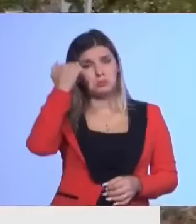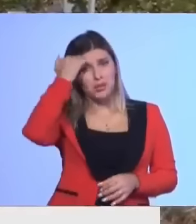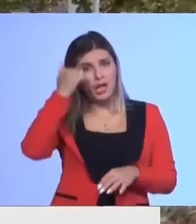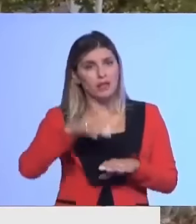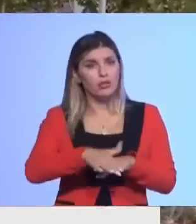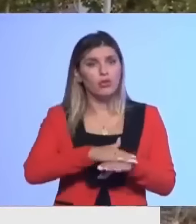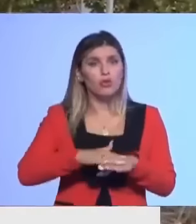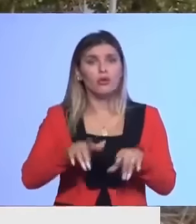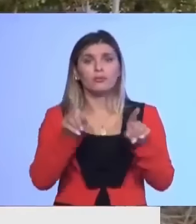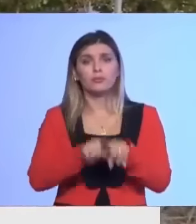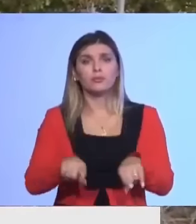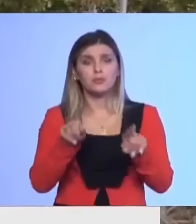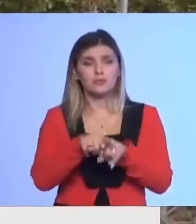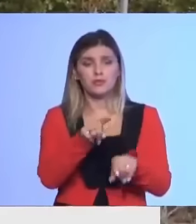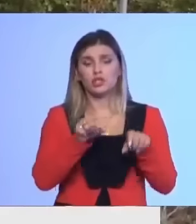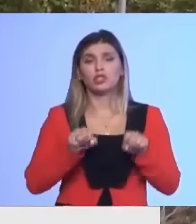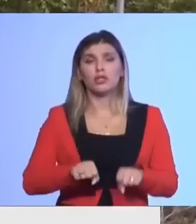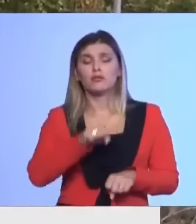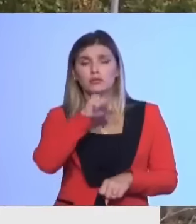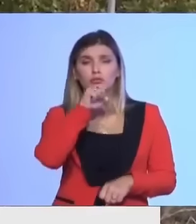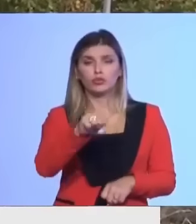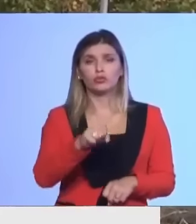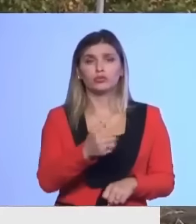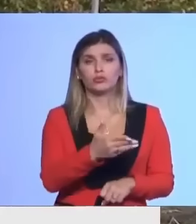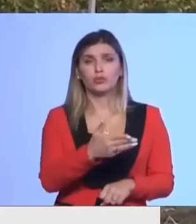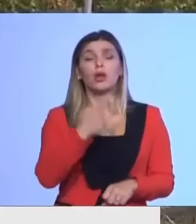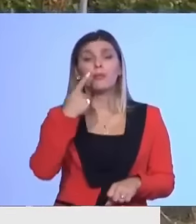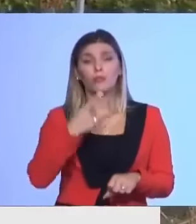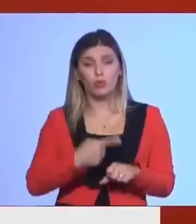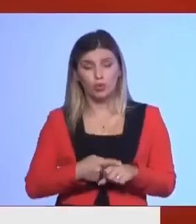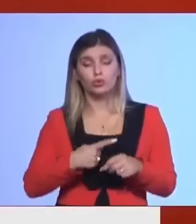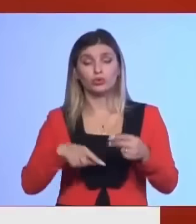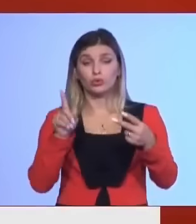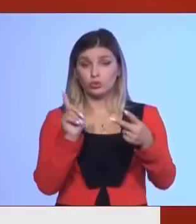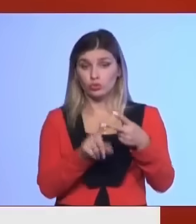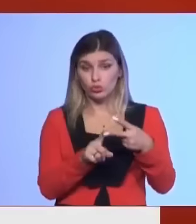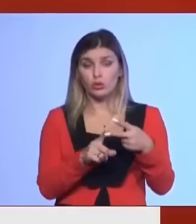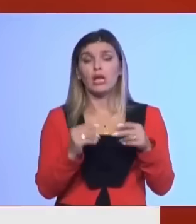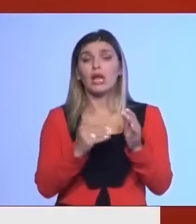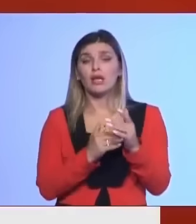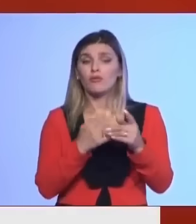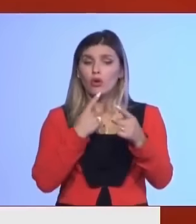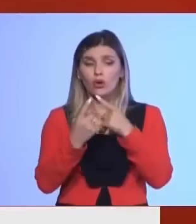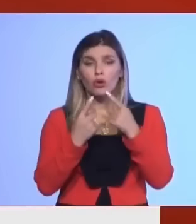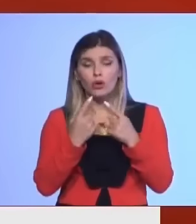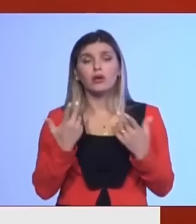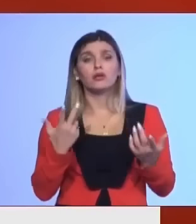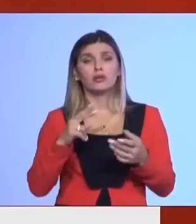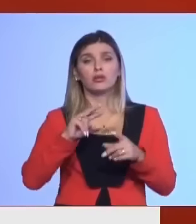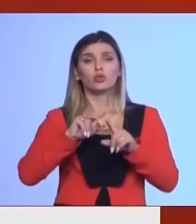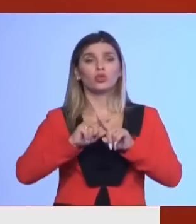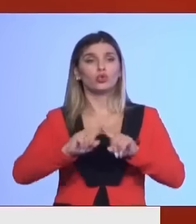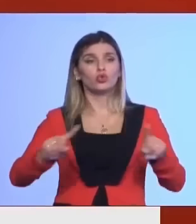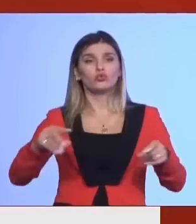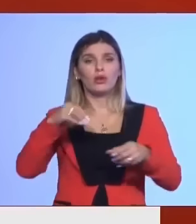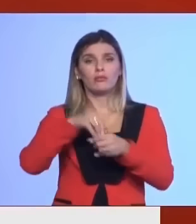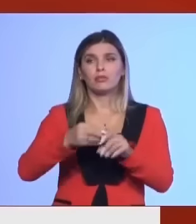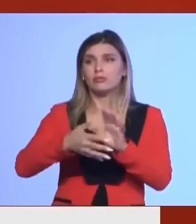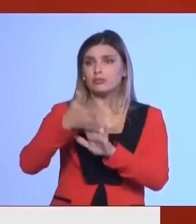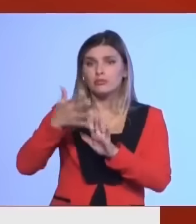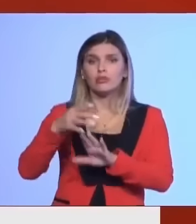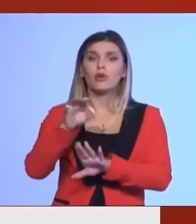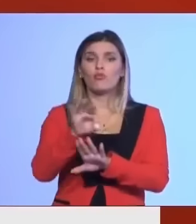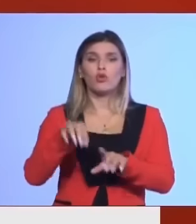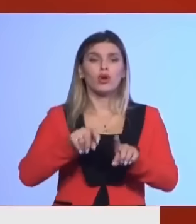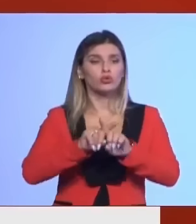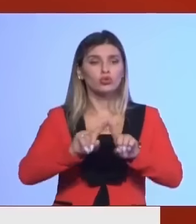cilat i ka në qef shumë qeverisja Agim Aliut, dhe e dyta çështje që duhet diskutuar janë objekte të ndryshme dhe projekte të